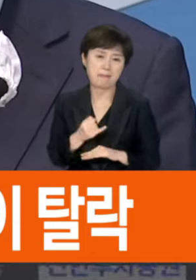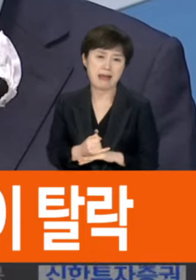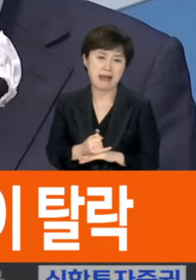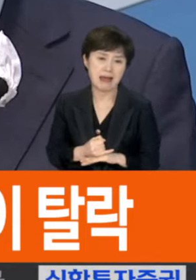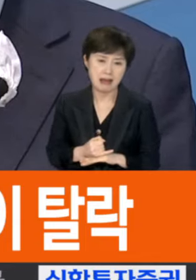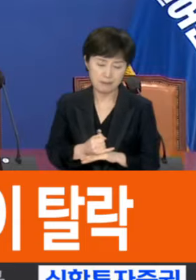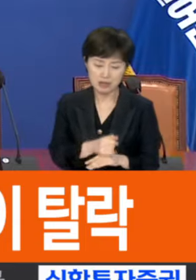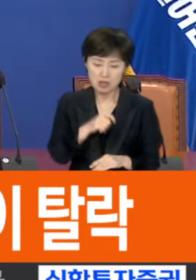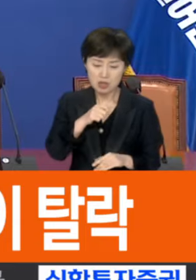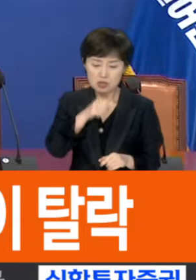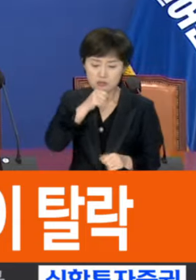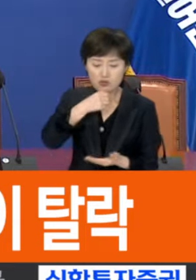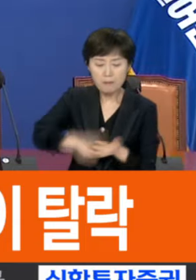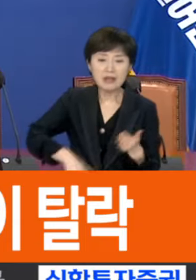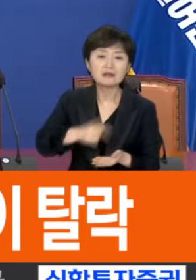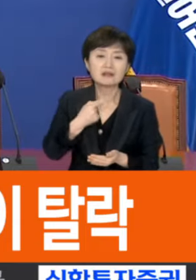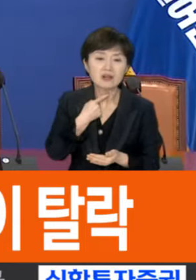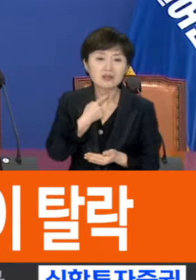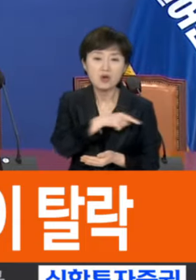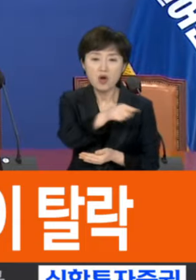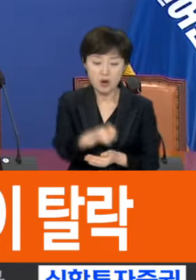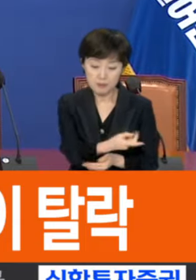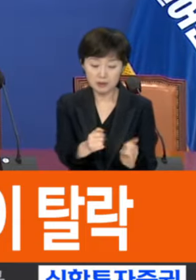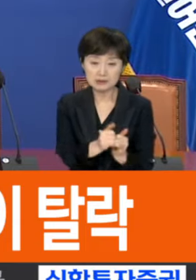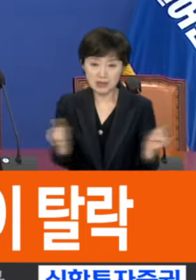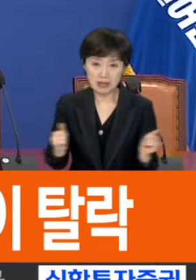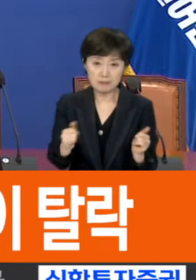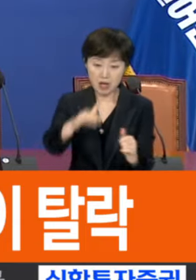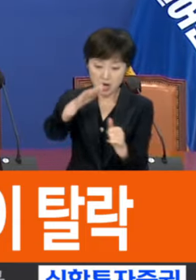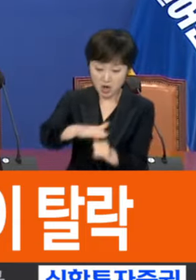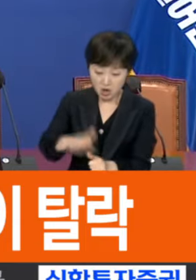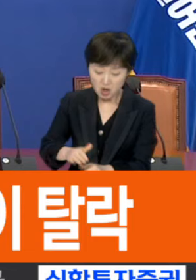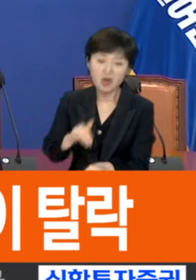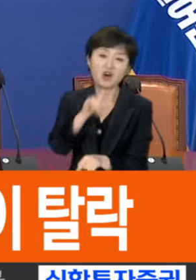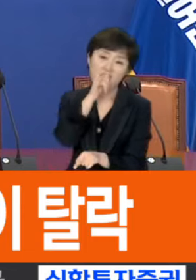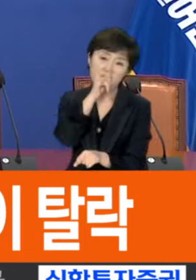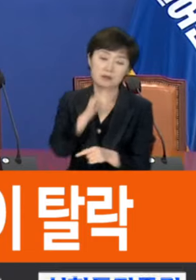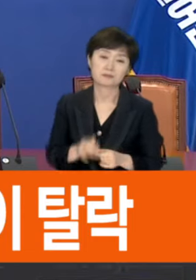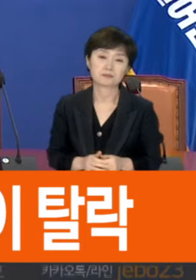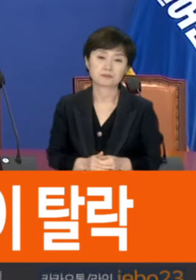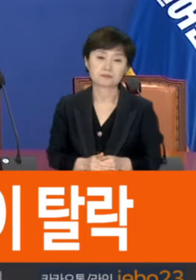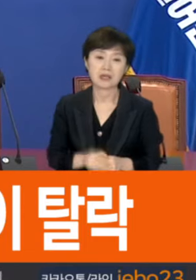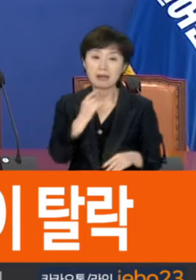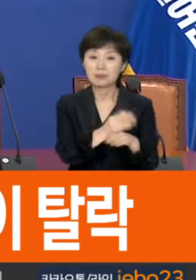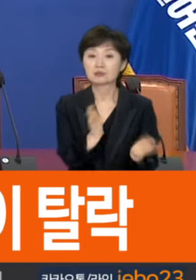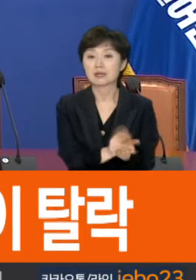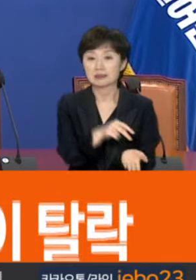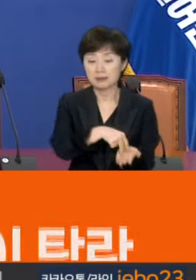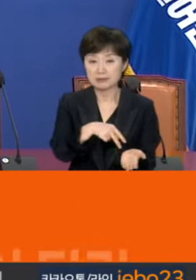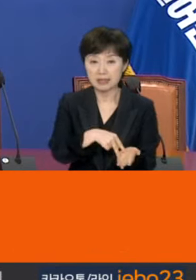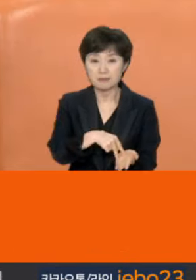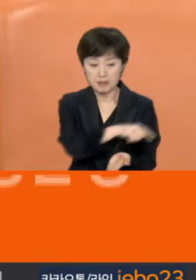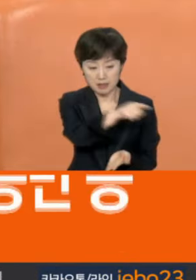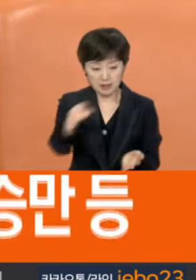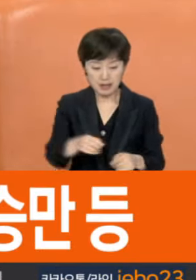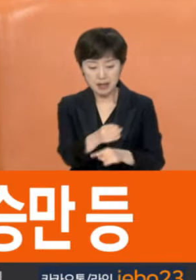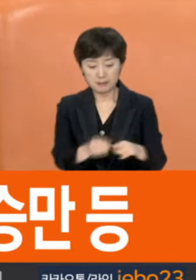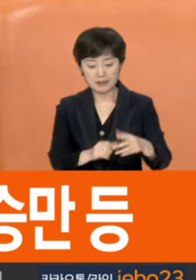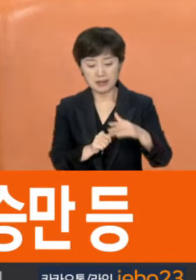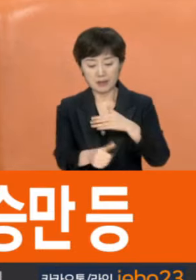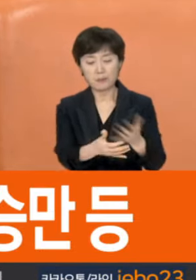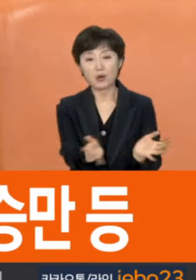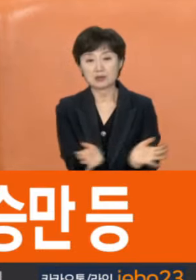경선에서 감점을 받았던 비명계 의원들이 줄줄이 탈락한 상황입니다. 민주당은 법야권